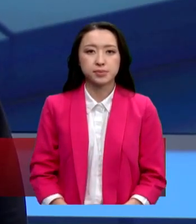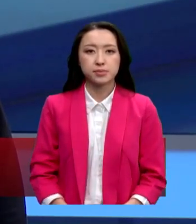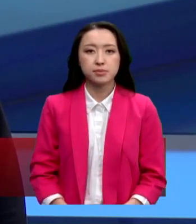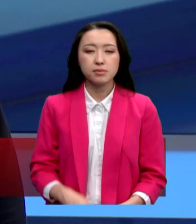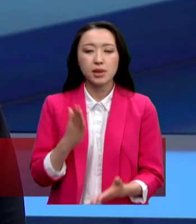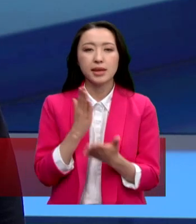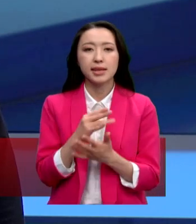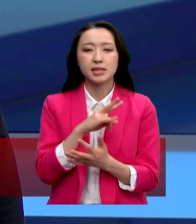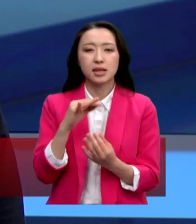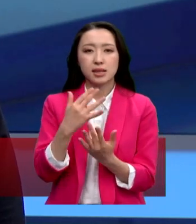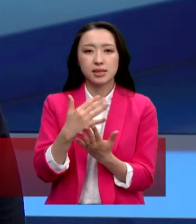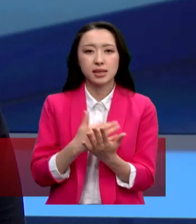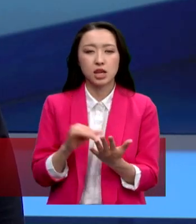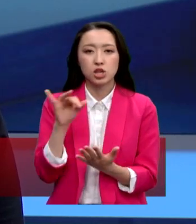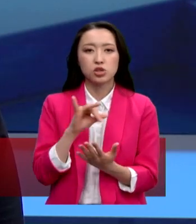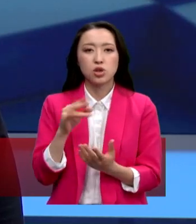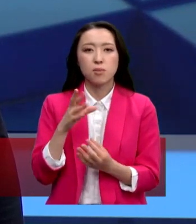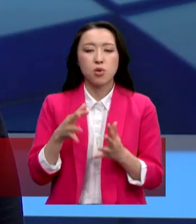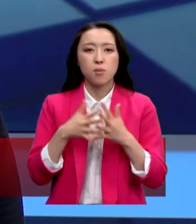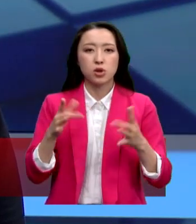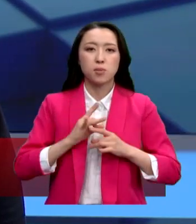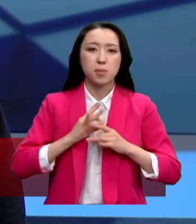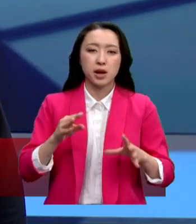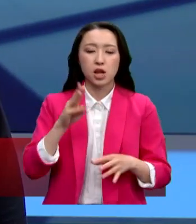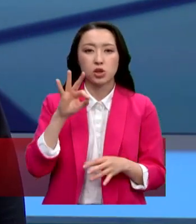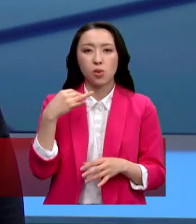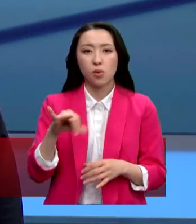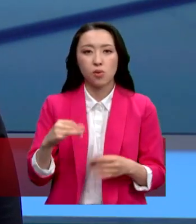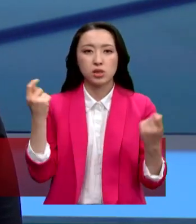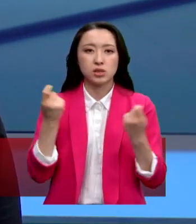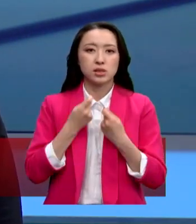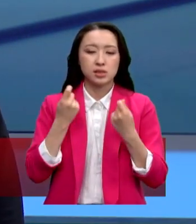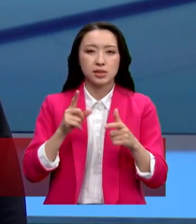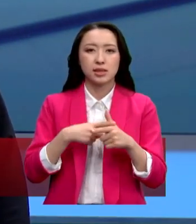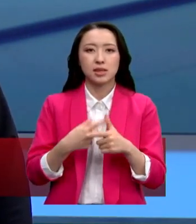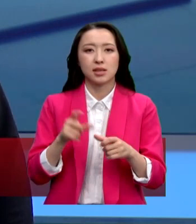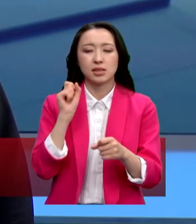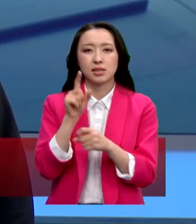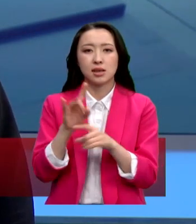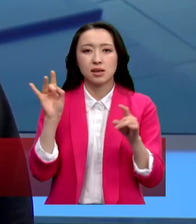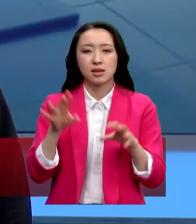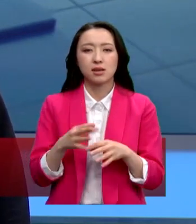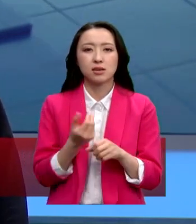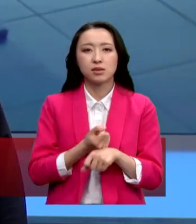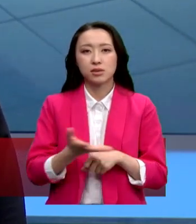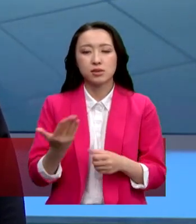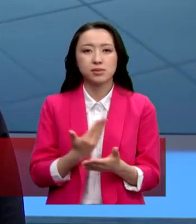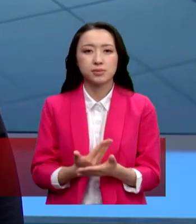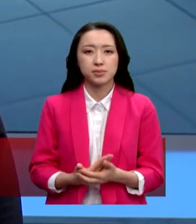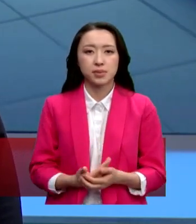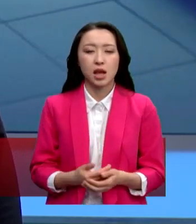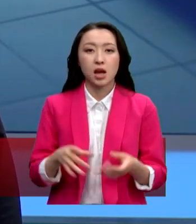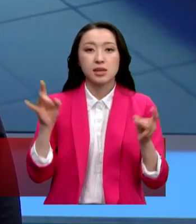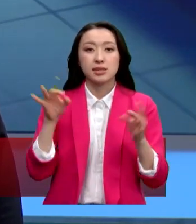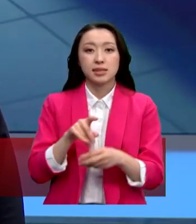какая-то статистика по большим тоям, праздникам? Вот сейчас как стали корпоративы больше, меньше отмечать? Корпоративы стали примерно так